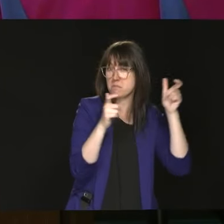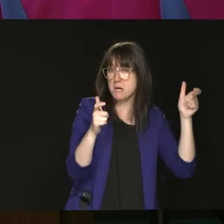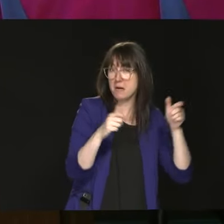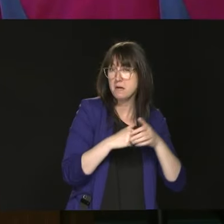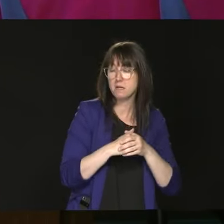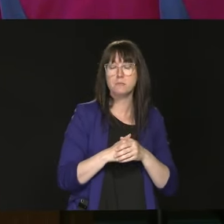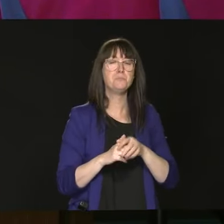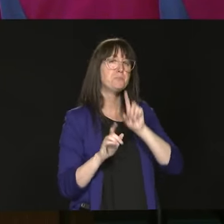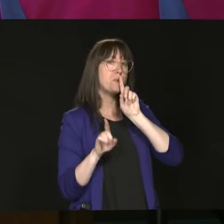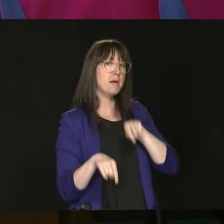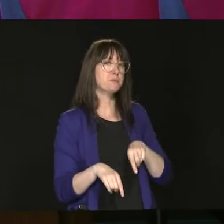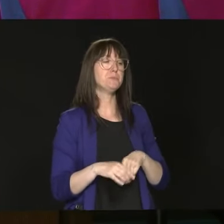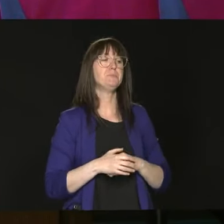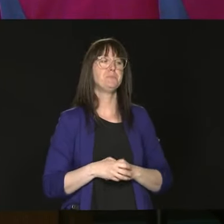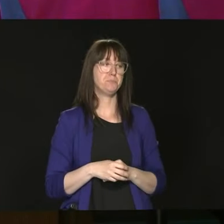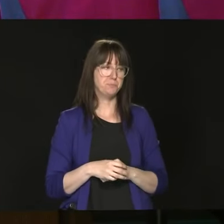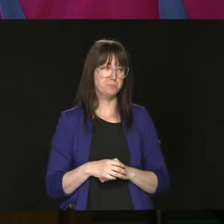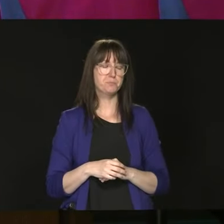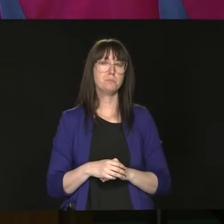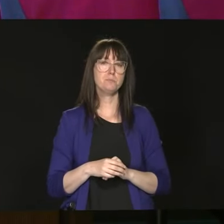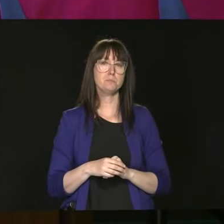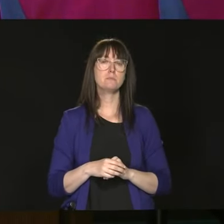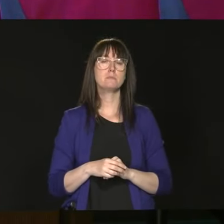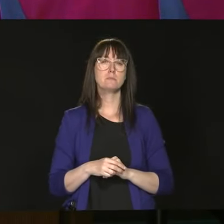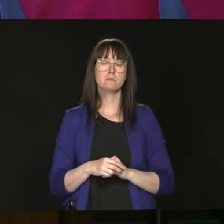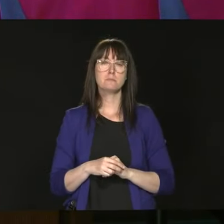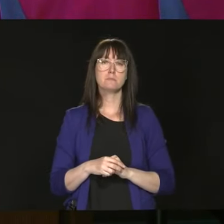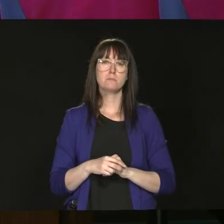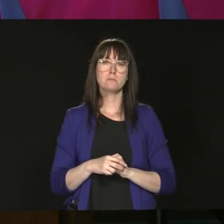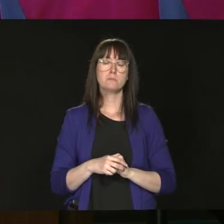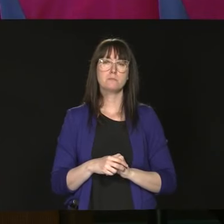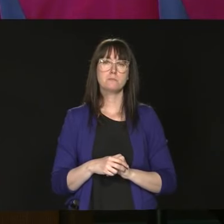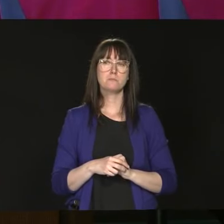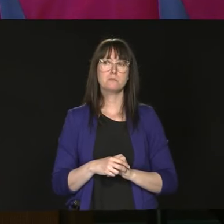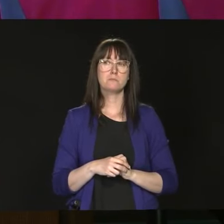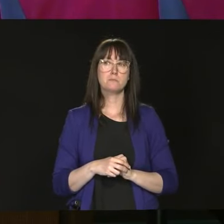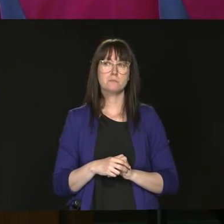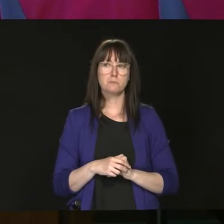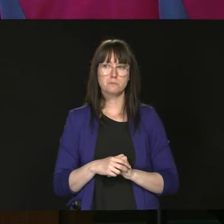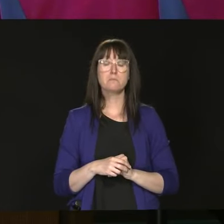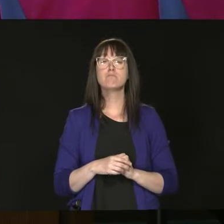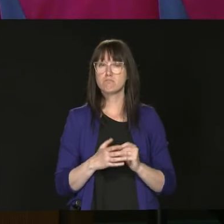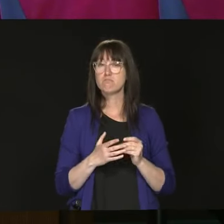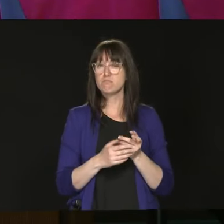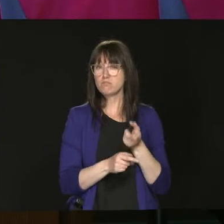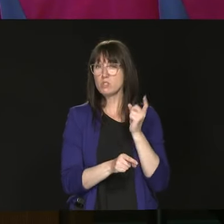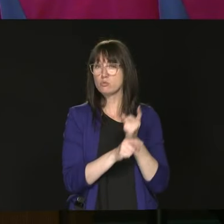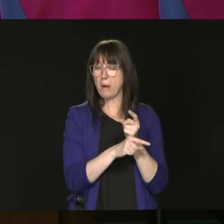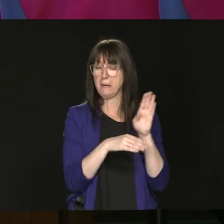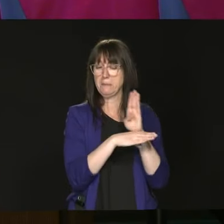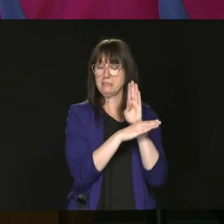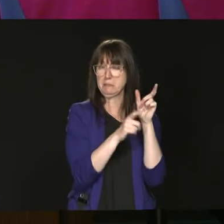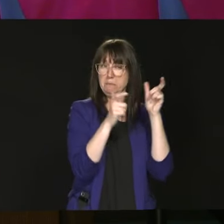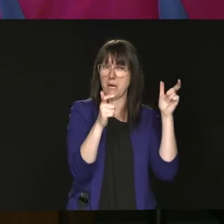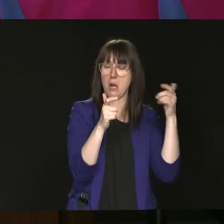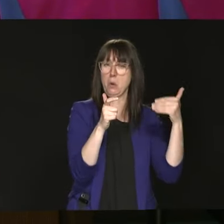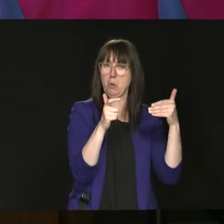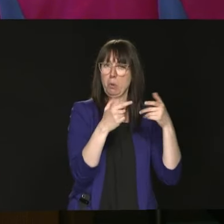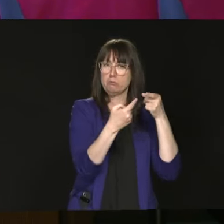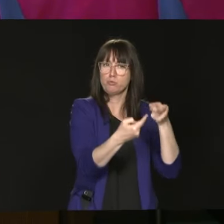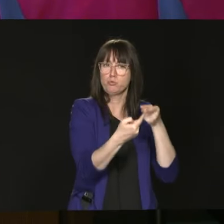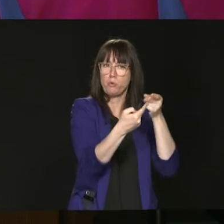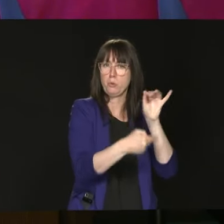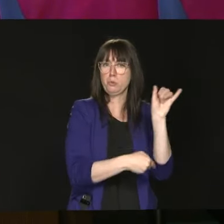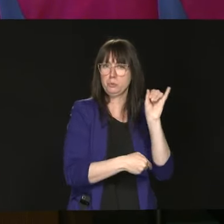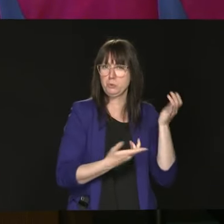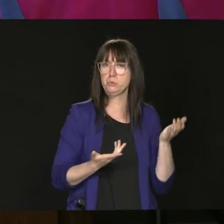a aussi des défis pour les grandes entreprises. Nous avons déjà fait des choses. La subvention salariale est très importante pour les grandes